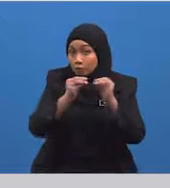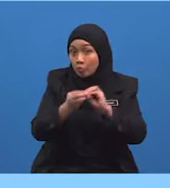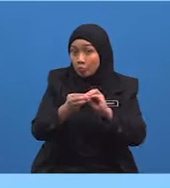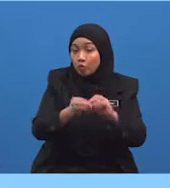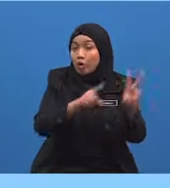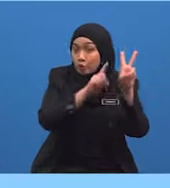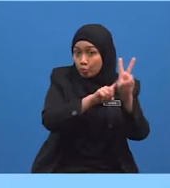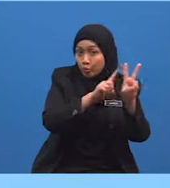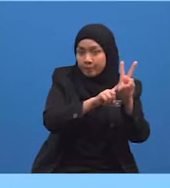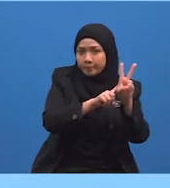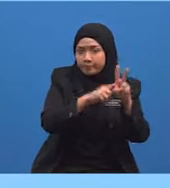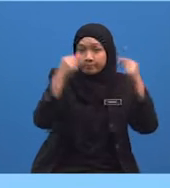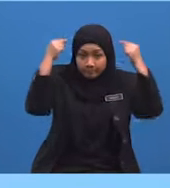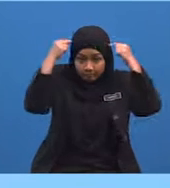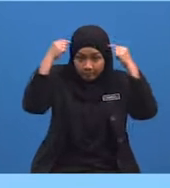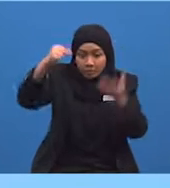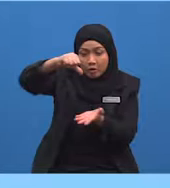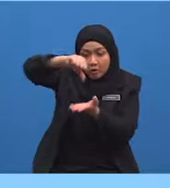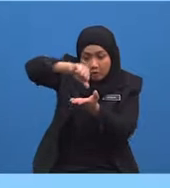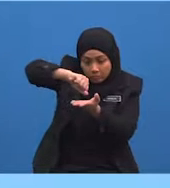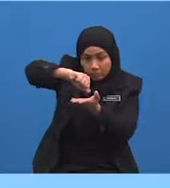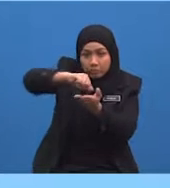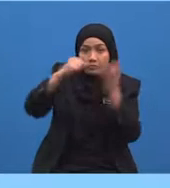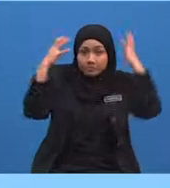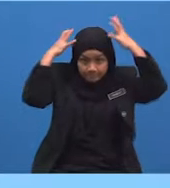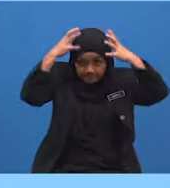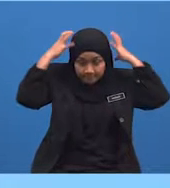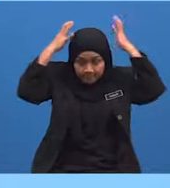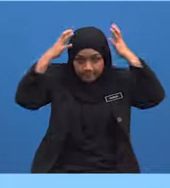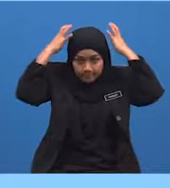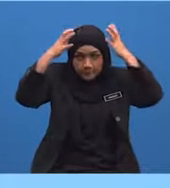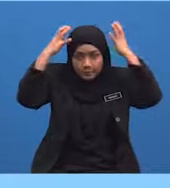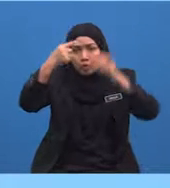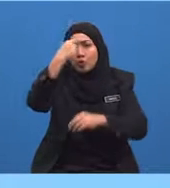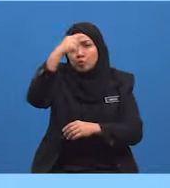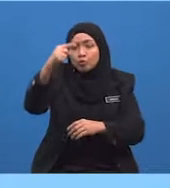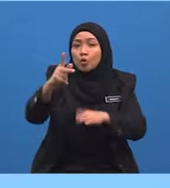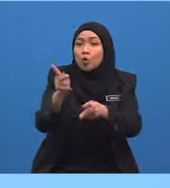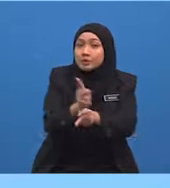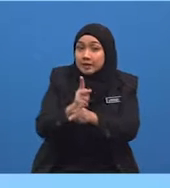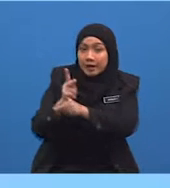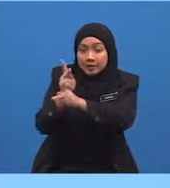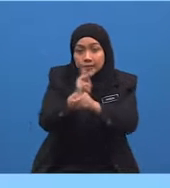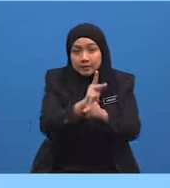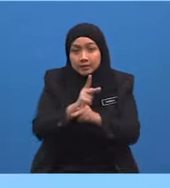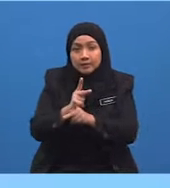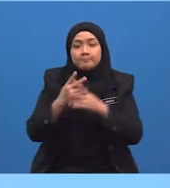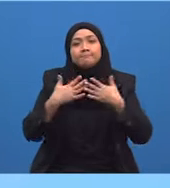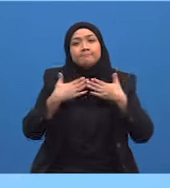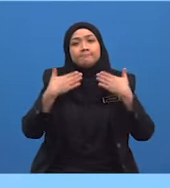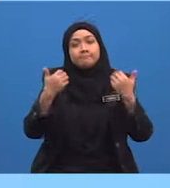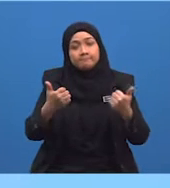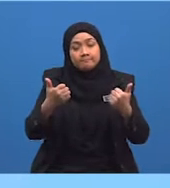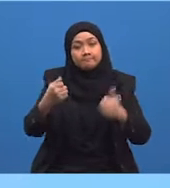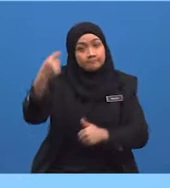Kedua, syampu dan perapi digunakan untuk menjaga kesihatan rambut.